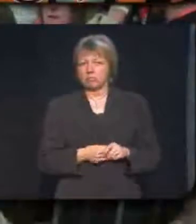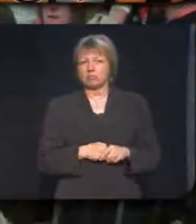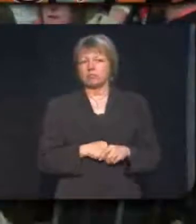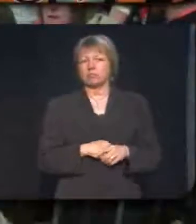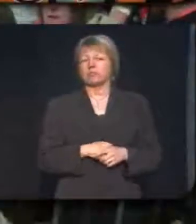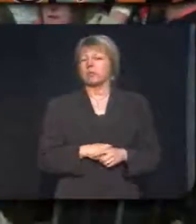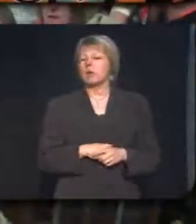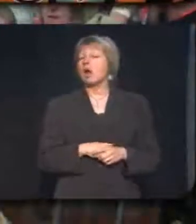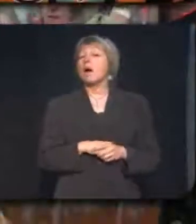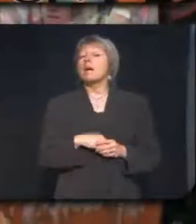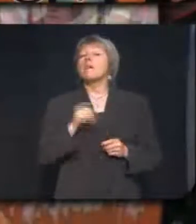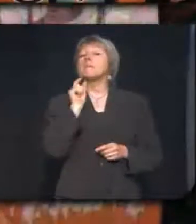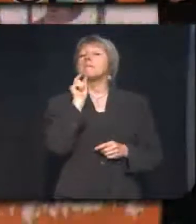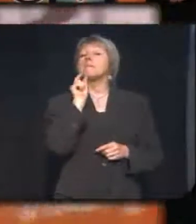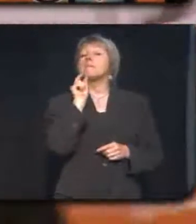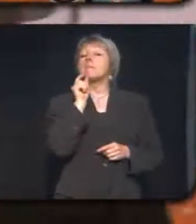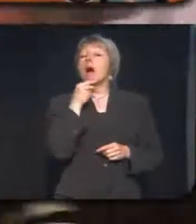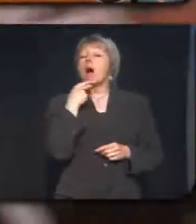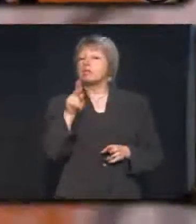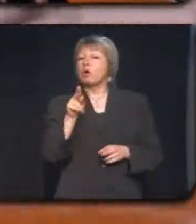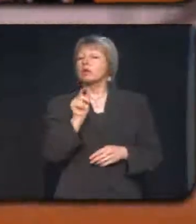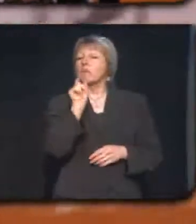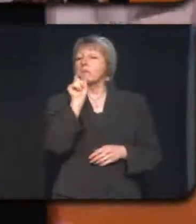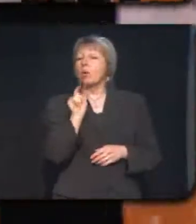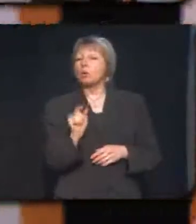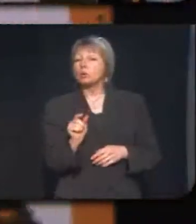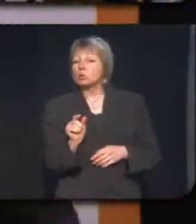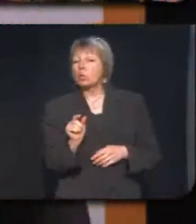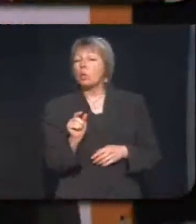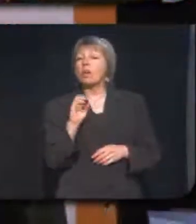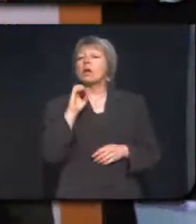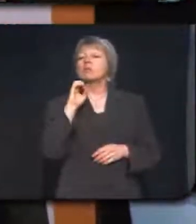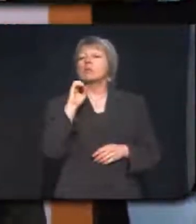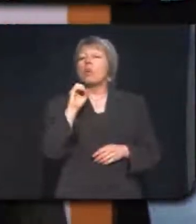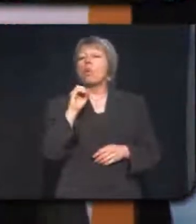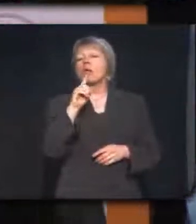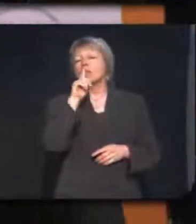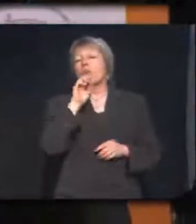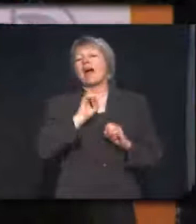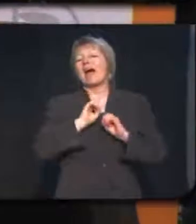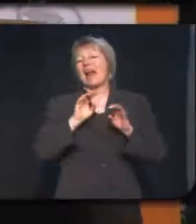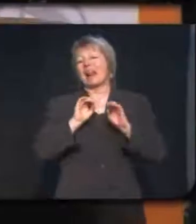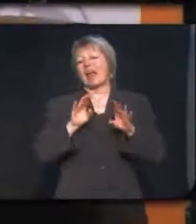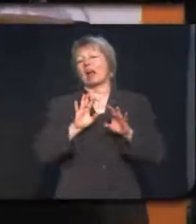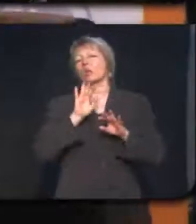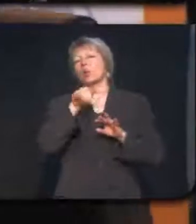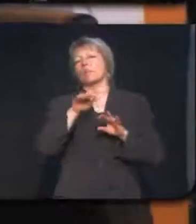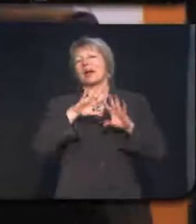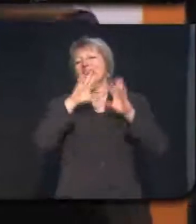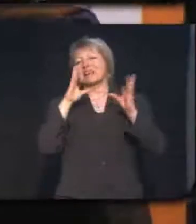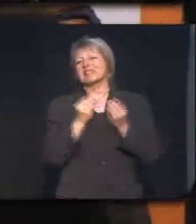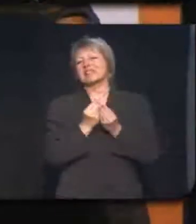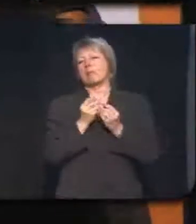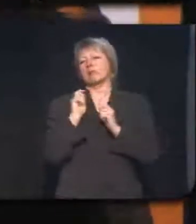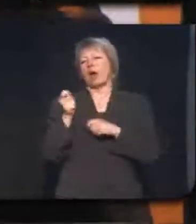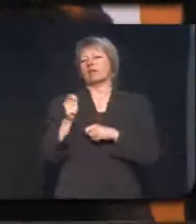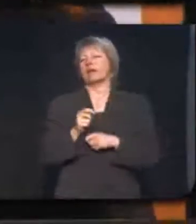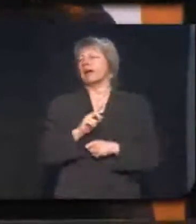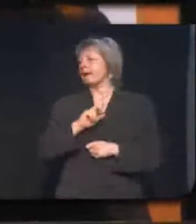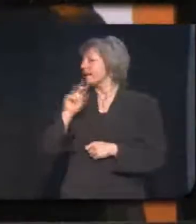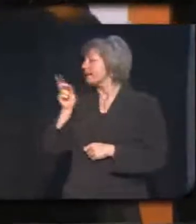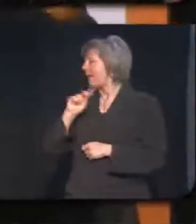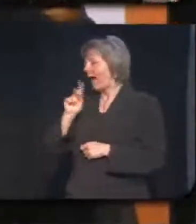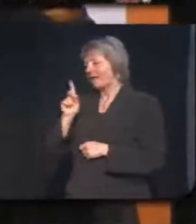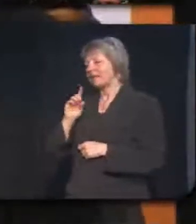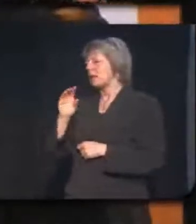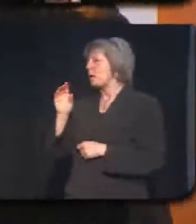nachdem das Modul 0 nur ein erklärbärtext zu dem gesamtantrag ist nein das Modul Null enthielt die